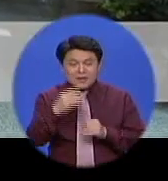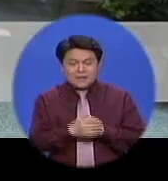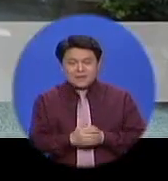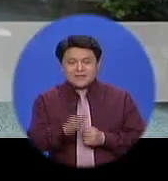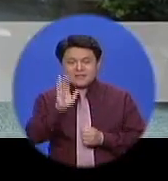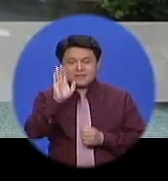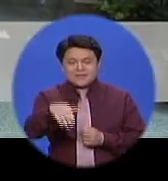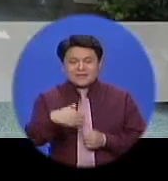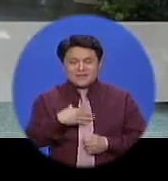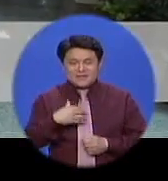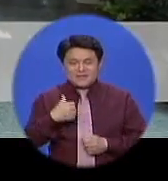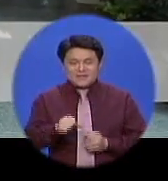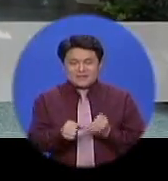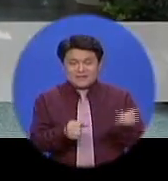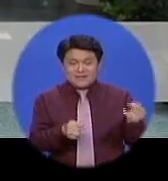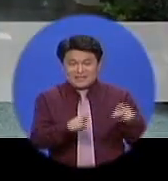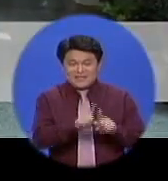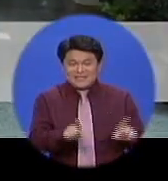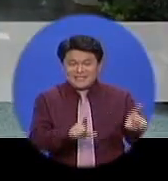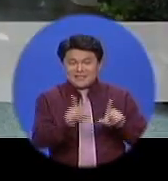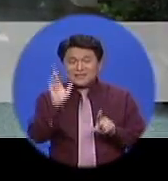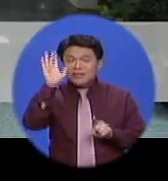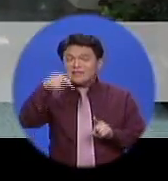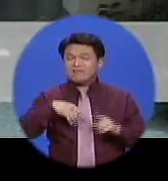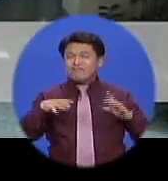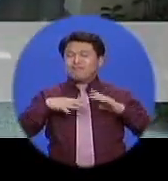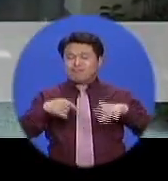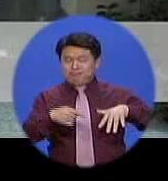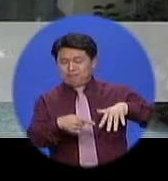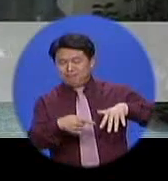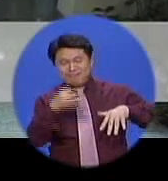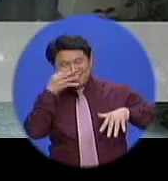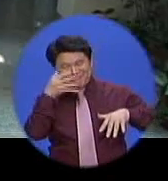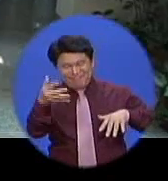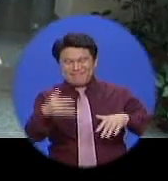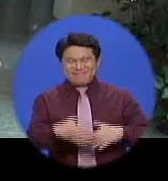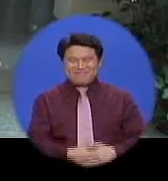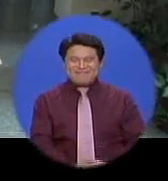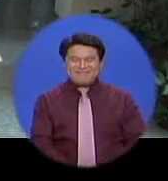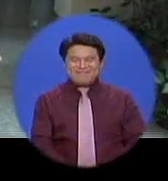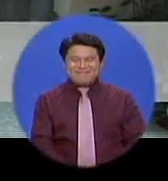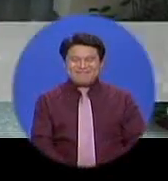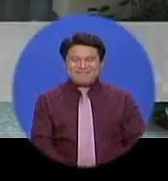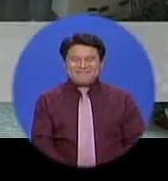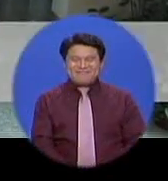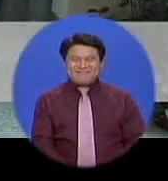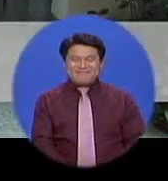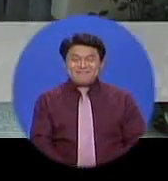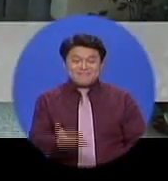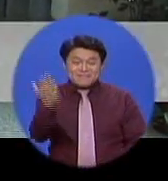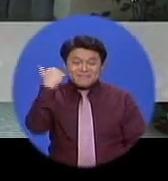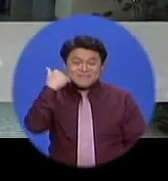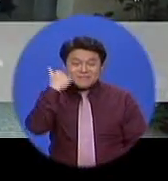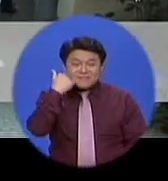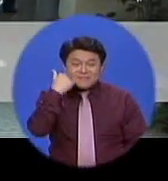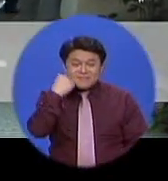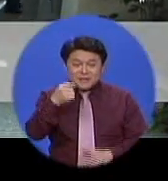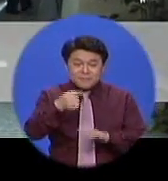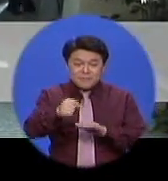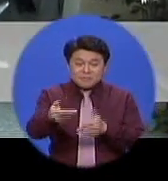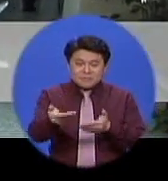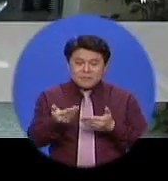며느리하고 살거든? 나도 이렇게 달랐다, 달랐다. 며느리하고 살아. 언제가 누가 이런 걸 주어,